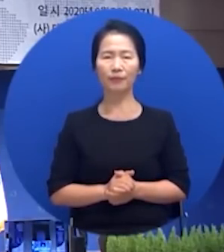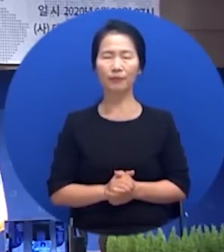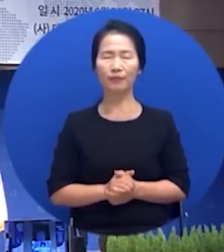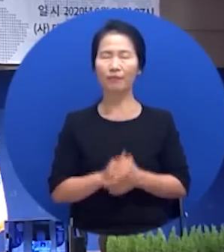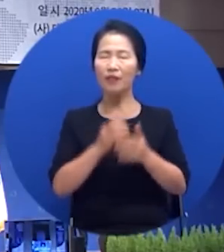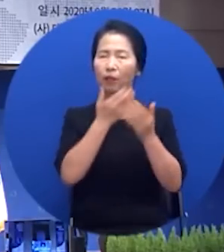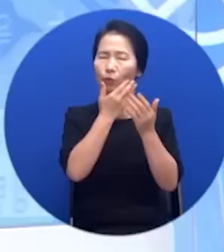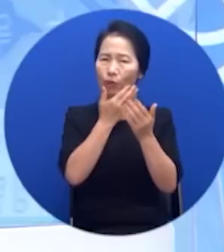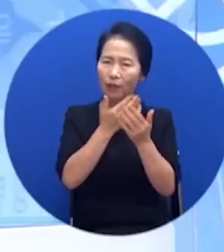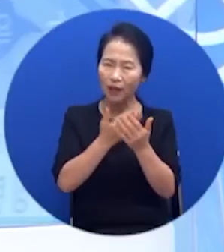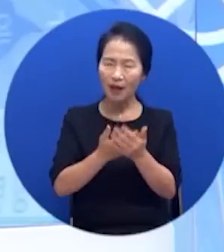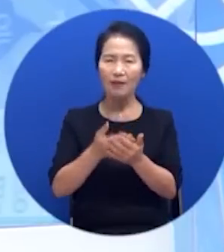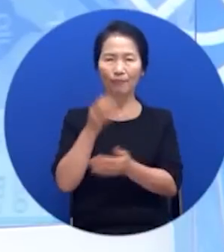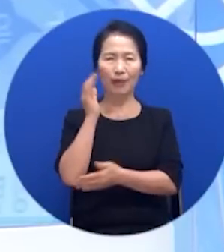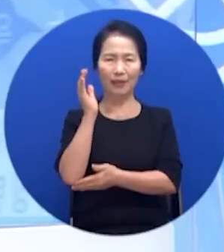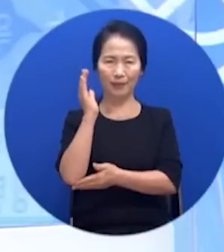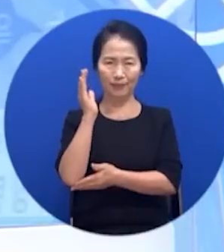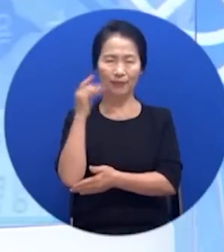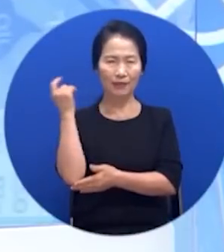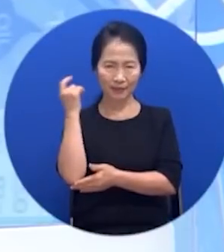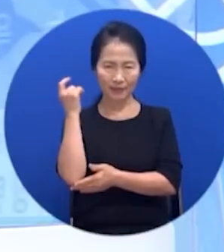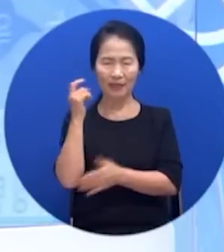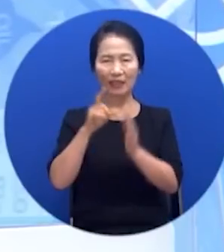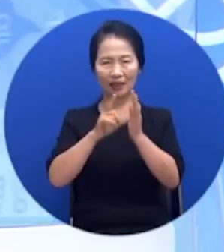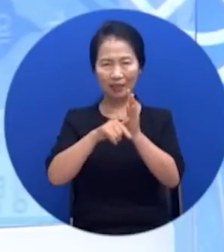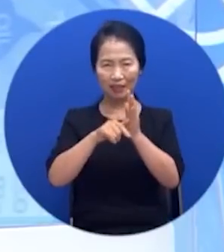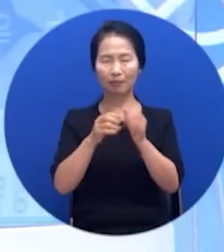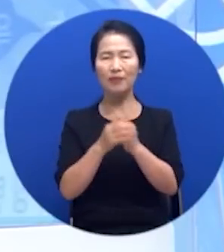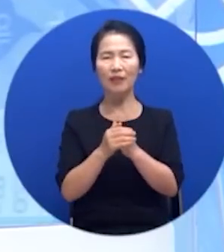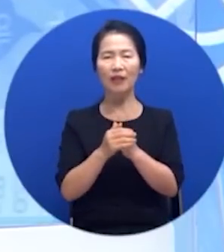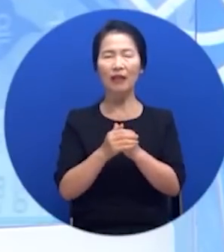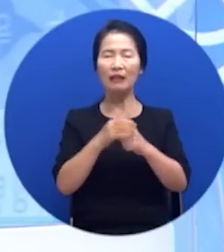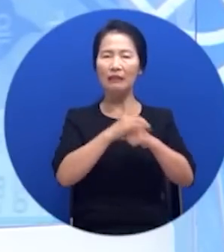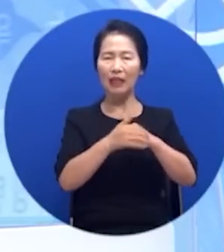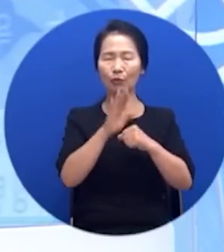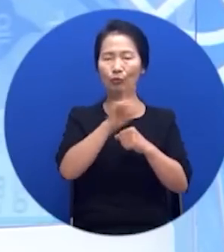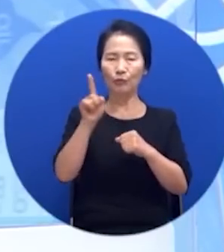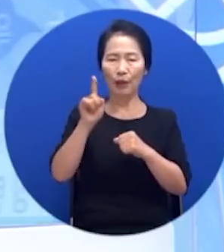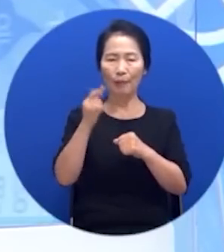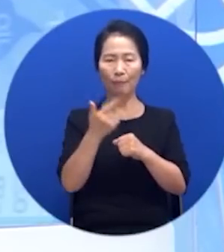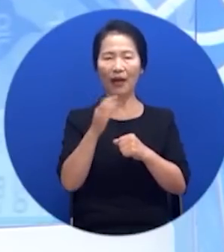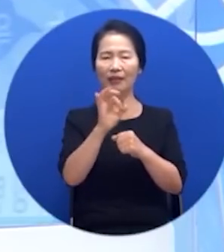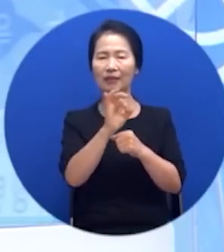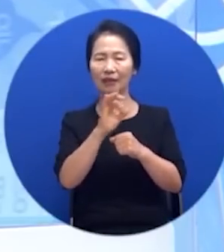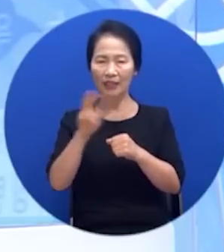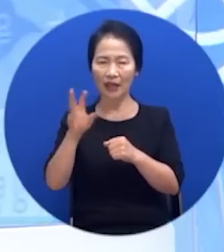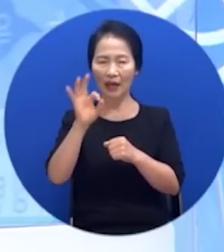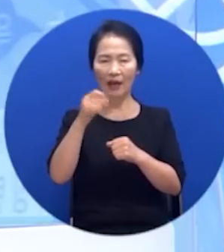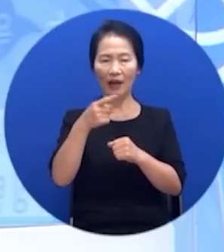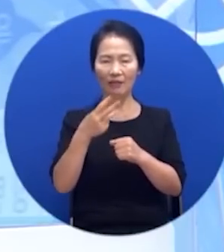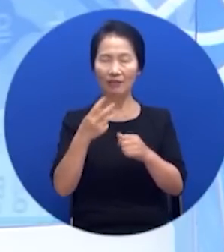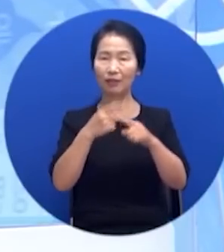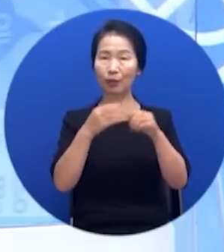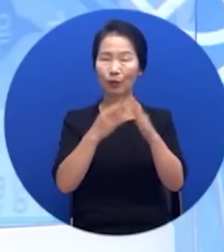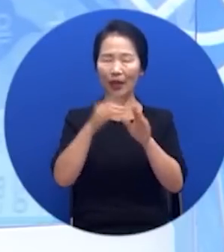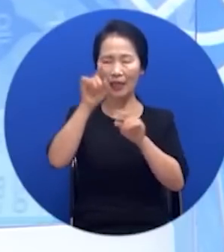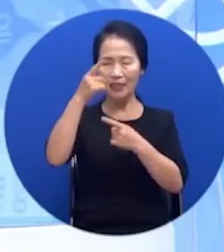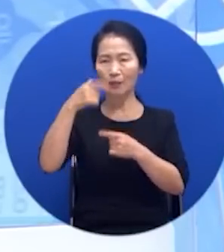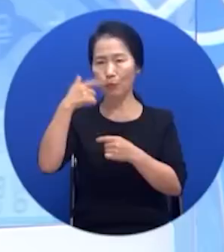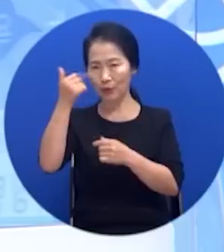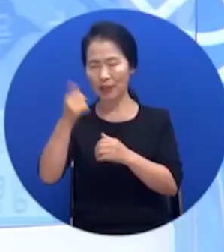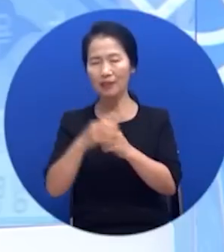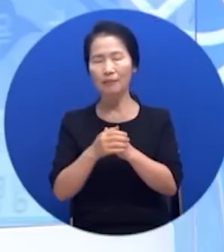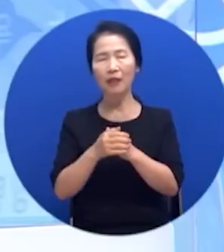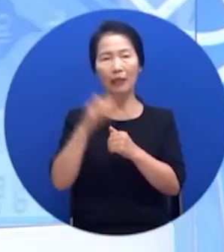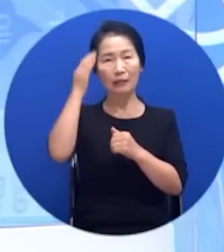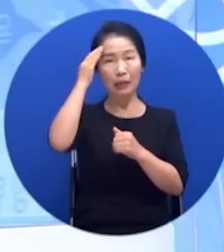귀한 메시지를 듣는 시간입니다. 대구 반야을교회 이승희 목사님께서